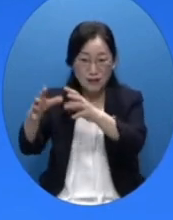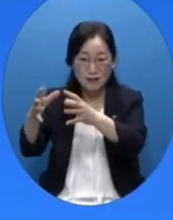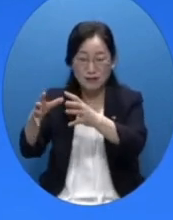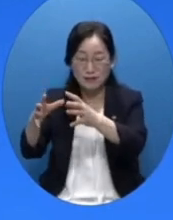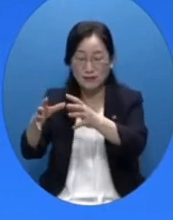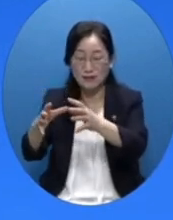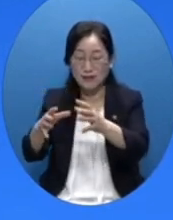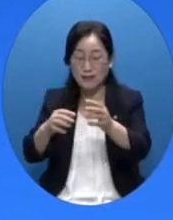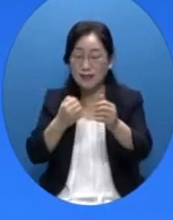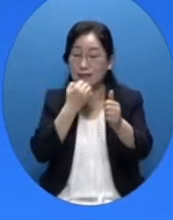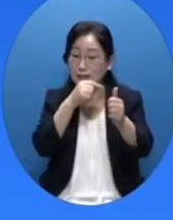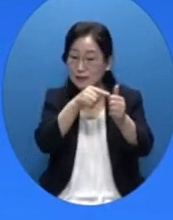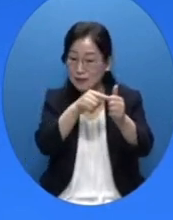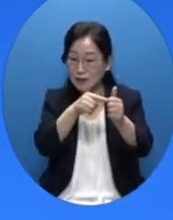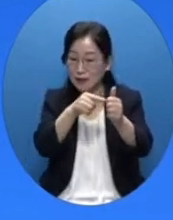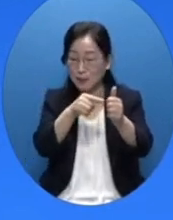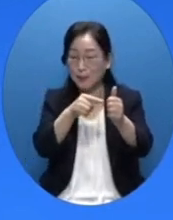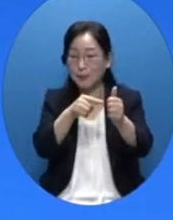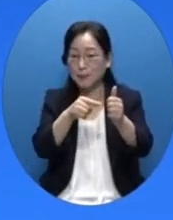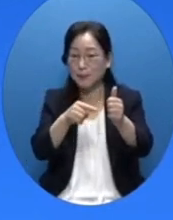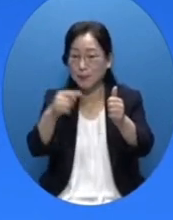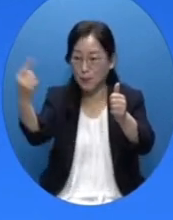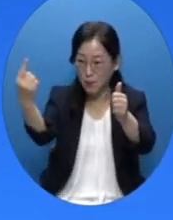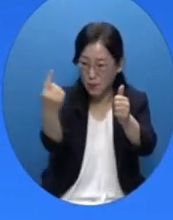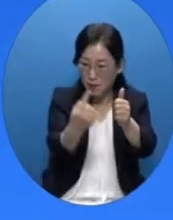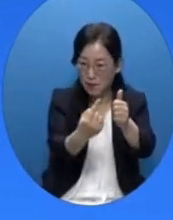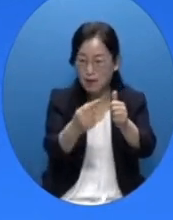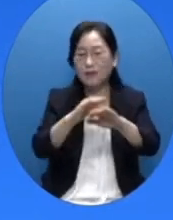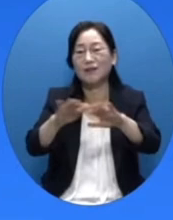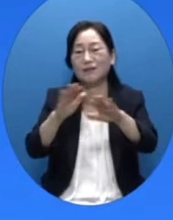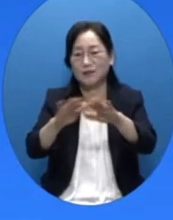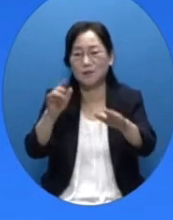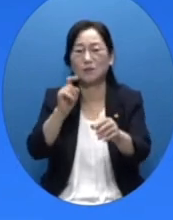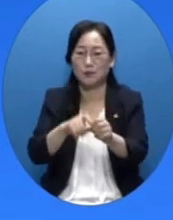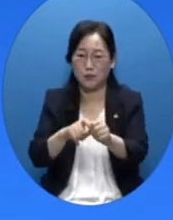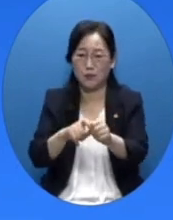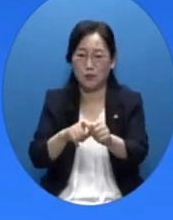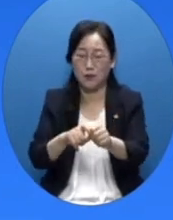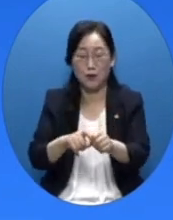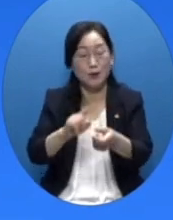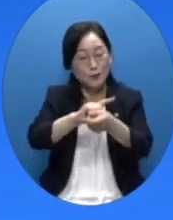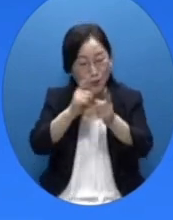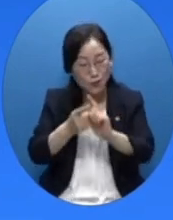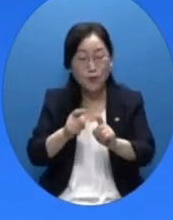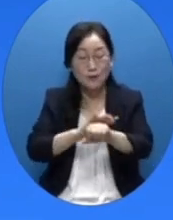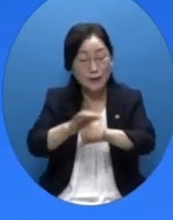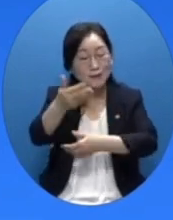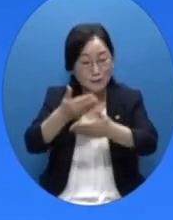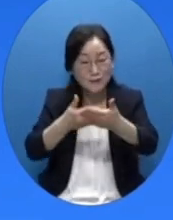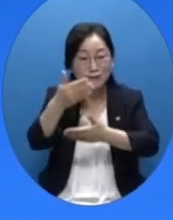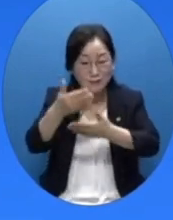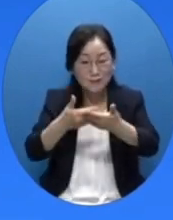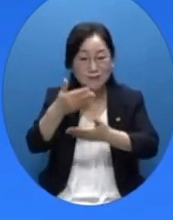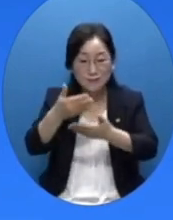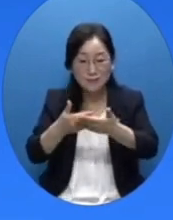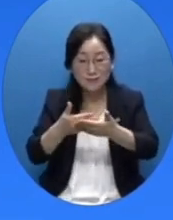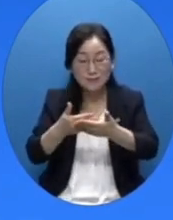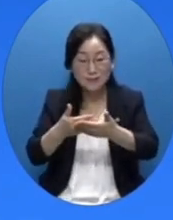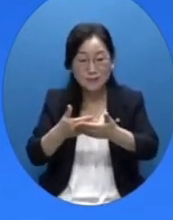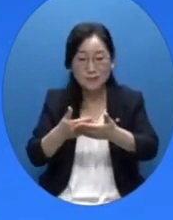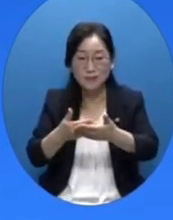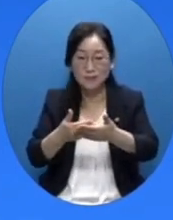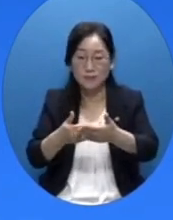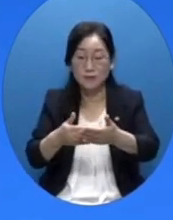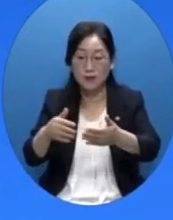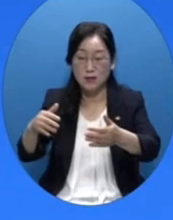이삭 화야 로운 것입니다 우리 서로 잘 지냅시다 이렇게 저들이 괴롭히던